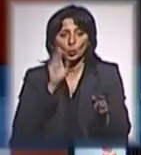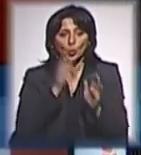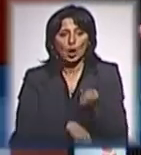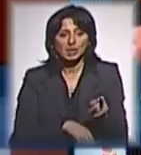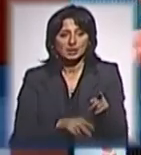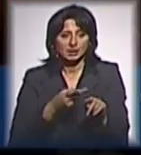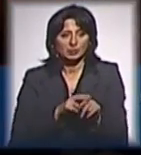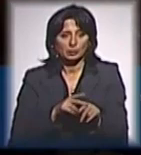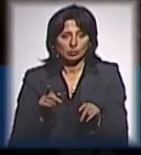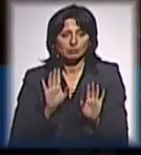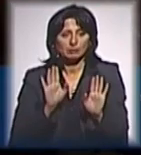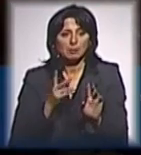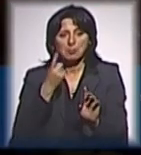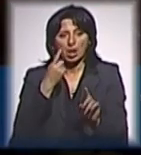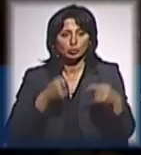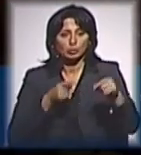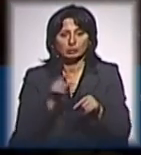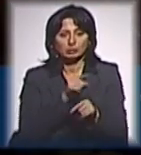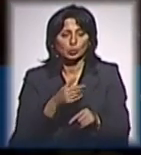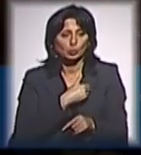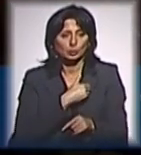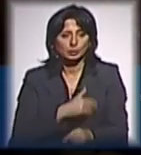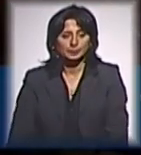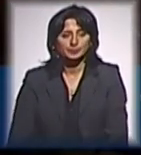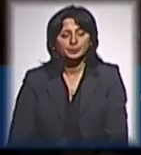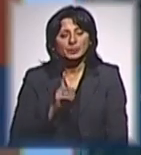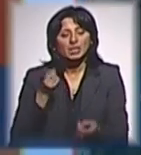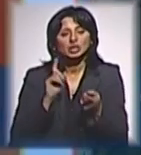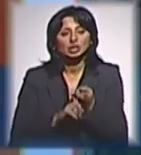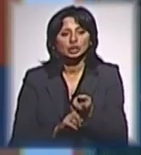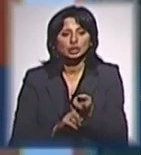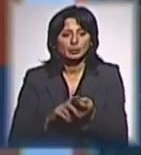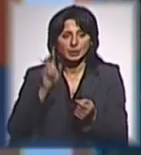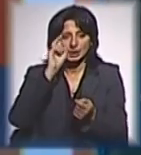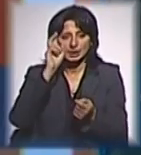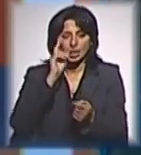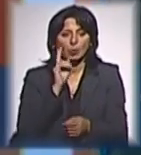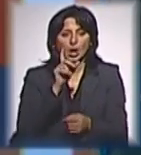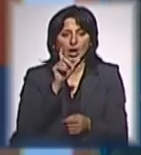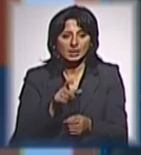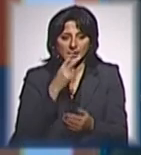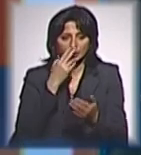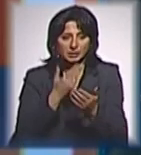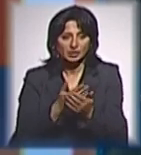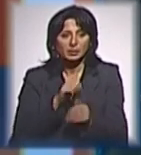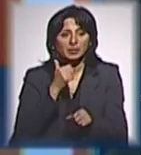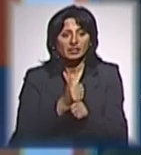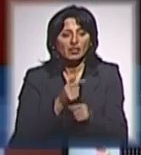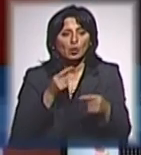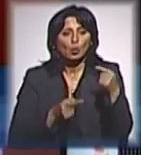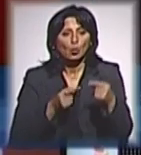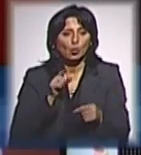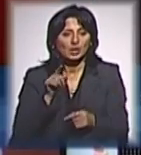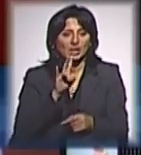უარესები. და ეს ძალიან მარტივი ლოგიკა არის. რაც შეეხება თქვენ ეხლაც აღნიშნეთ, რომ სახელმწიფო კანდიდატს მიიჩნევთ თქვენს მთავარ